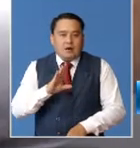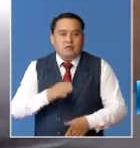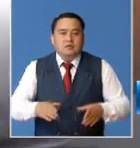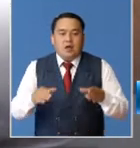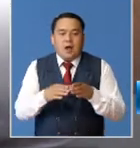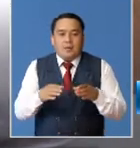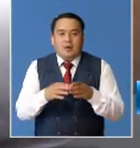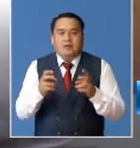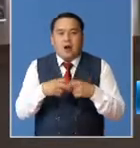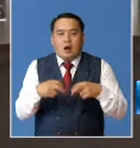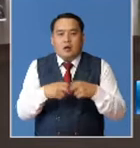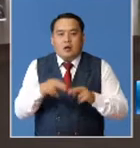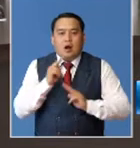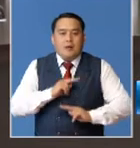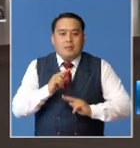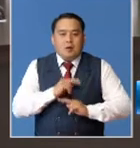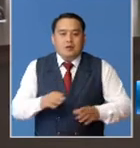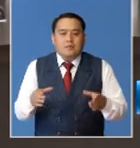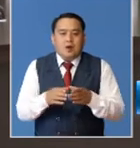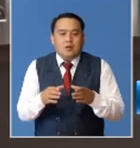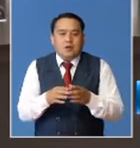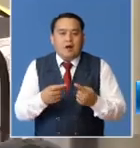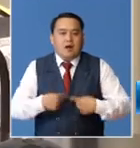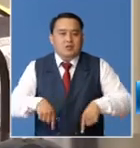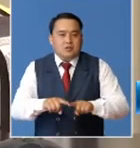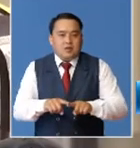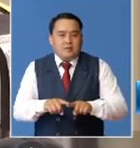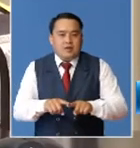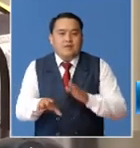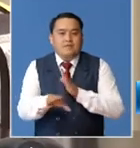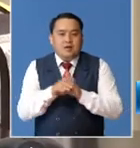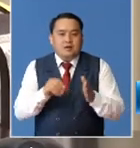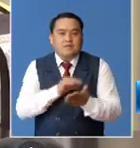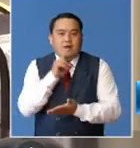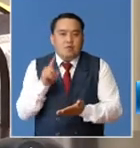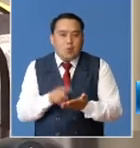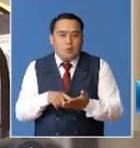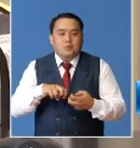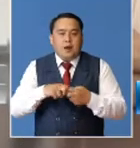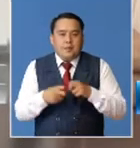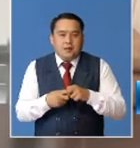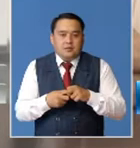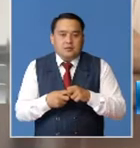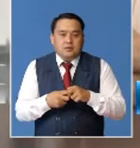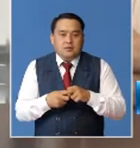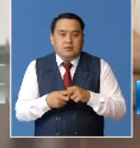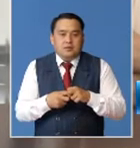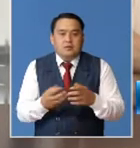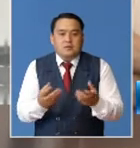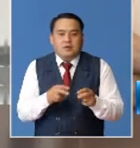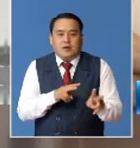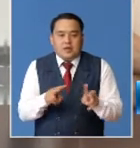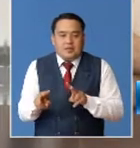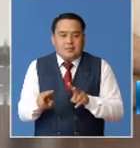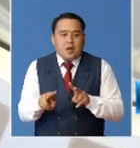собрания проанализирован ход работы первичных партийных организаций. Выявленные вопросы и проблемы зампред Федерации взял на